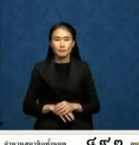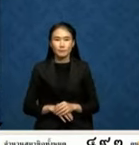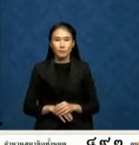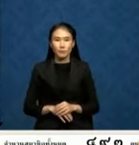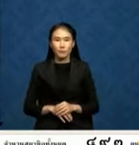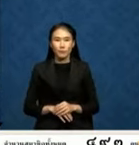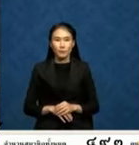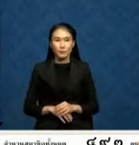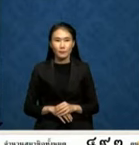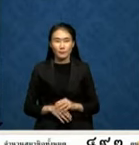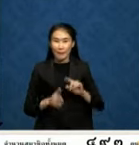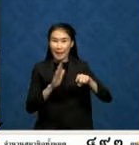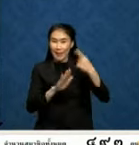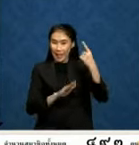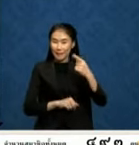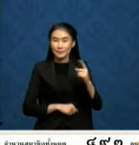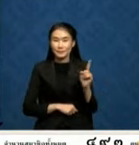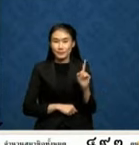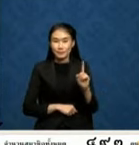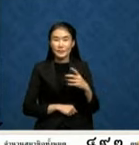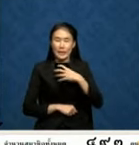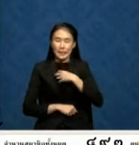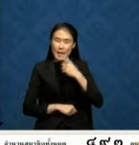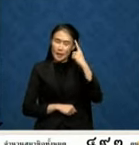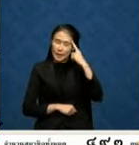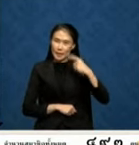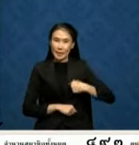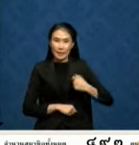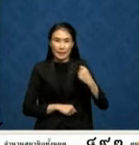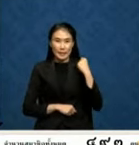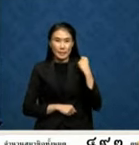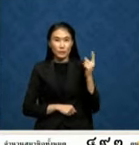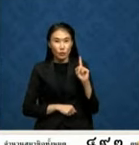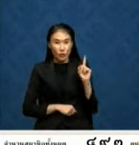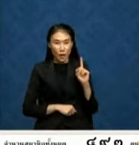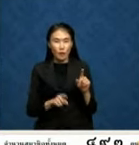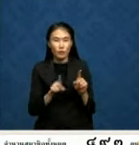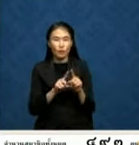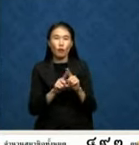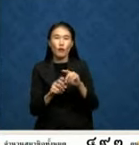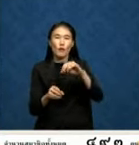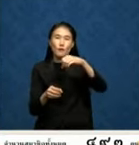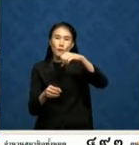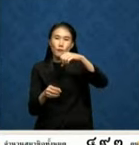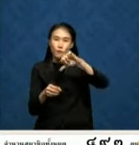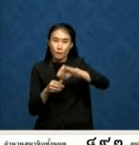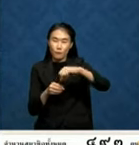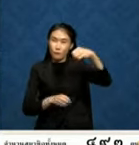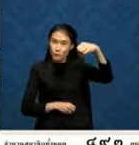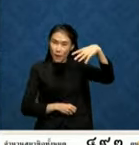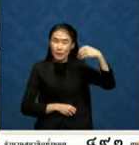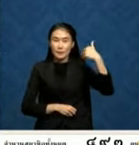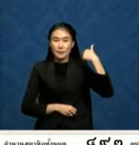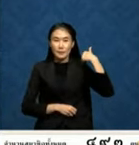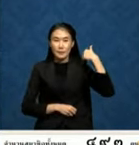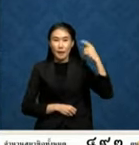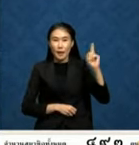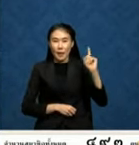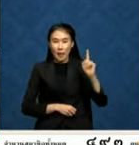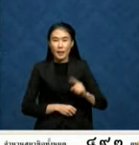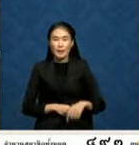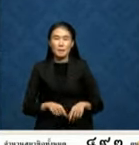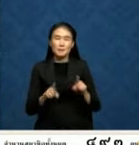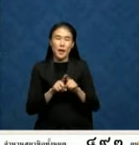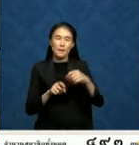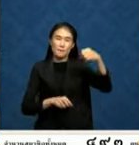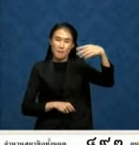ก็คือการที่เราจะทำให้เกิดความมั่นคงกับเชื้อเพลิงในระบบเนี่ยกับการผลิตไฟในระบบเนี่ยการใช้เชื้อเพลิง